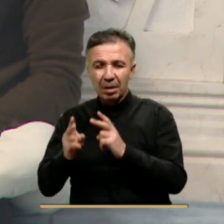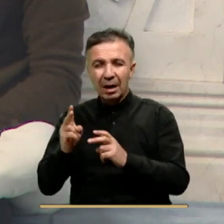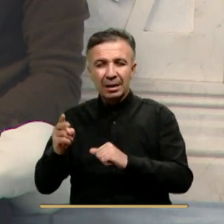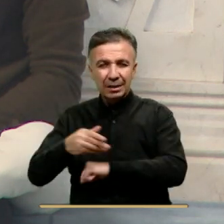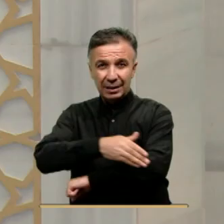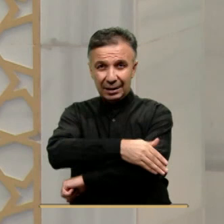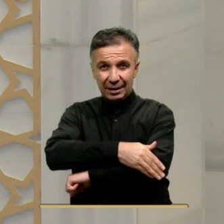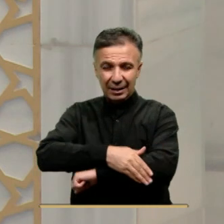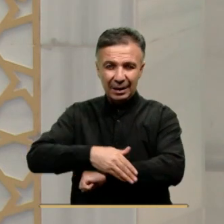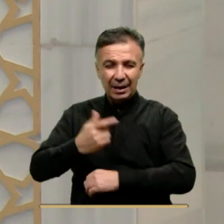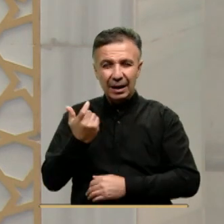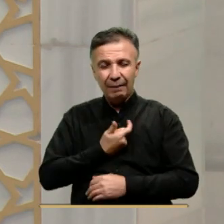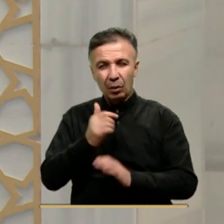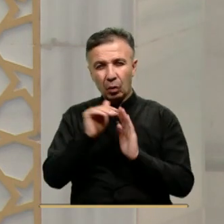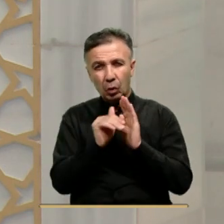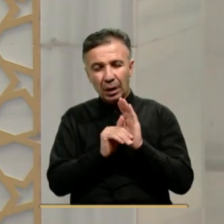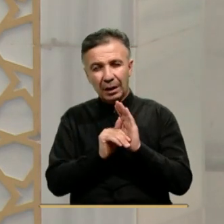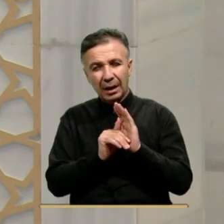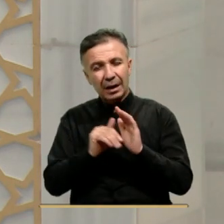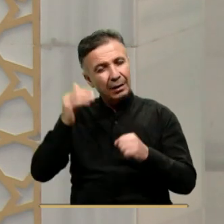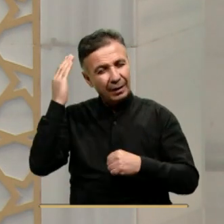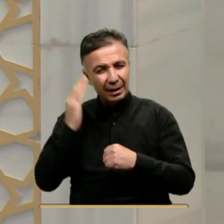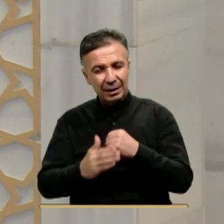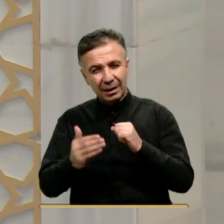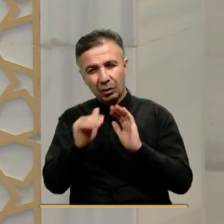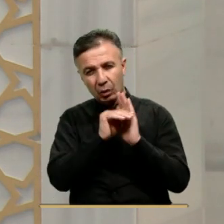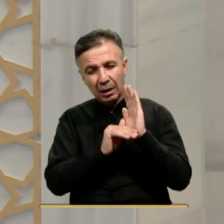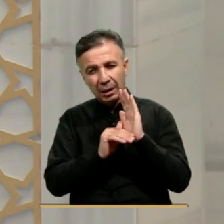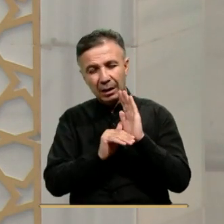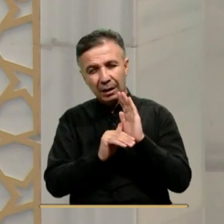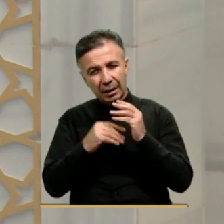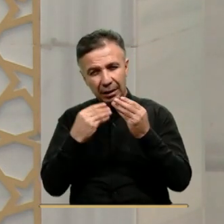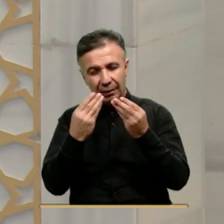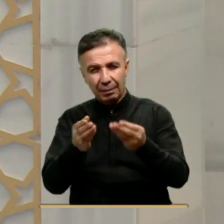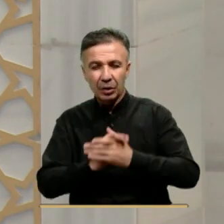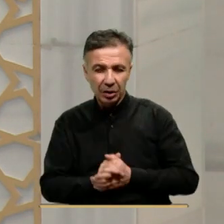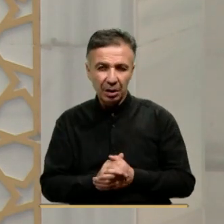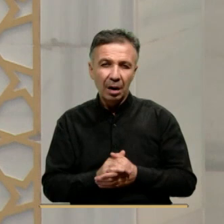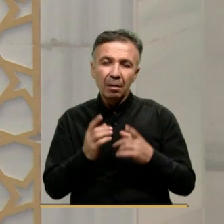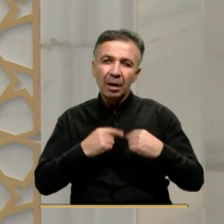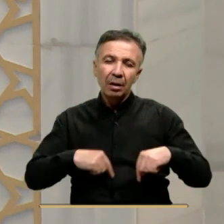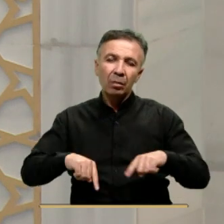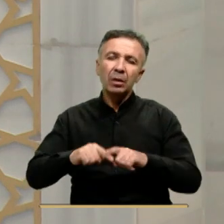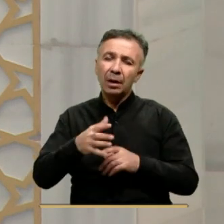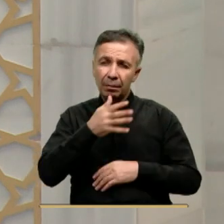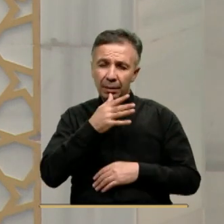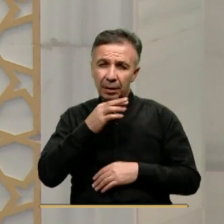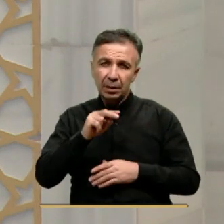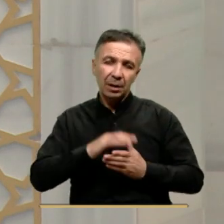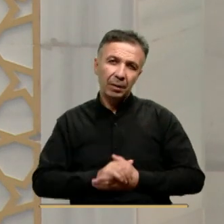sınırlar ve bir takım yasaklar getirmiştir ve Biz bunlara malum olduğu